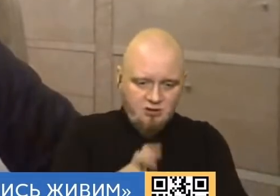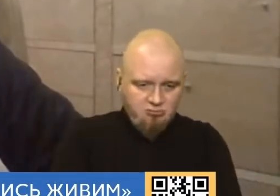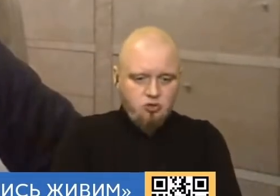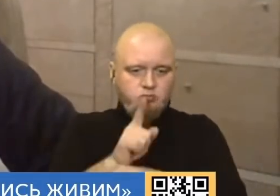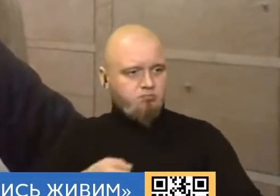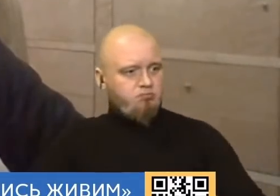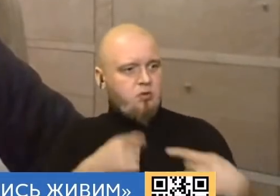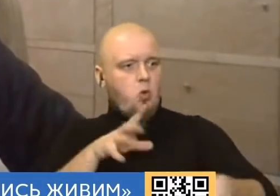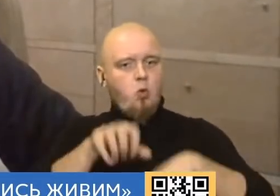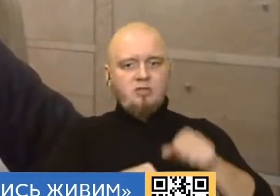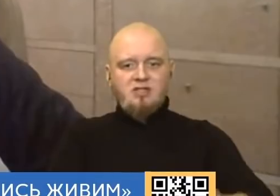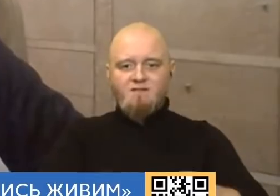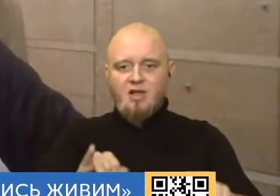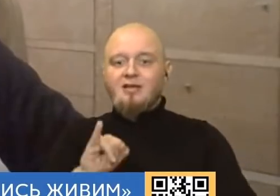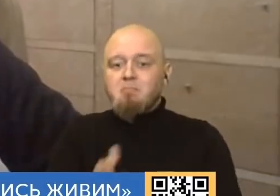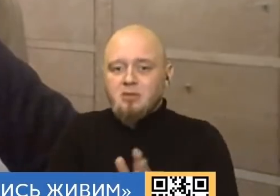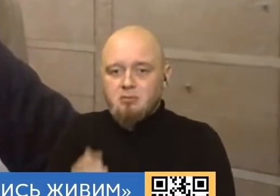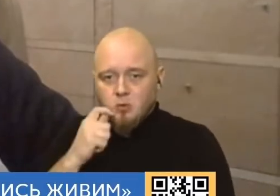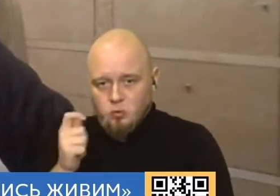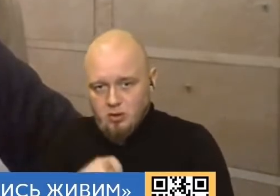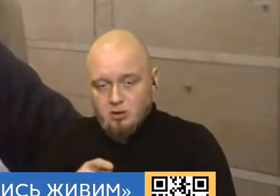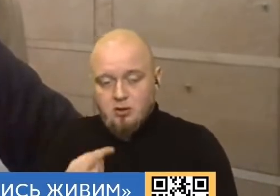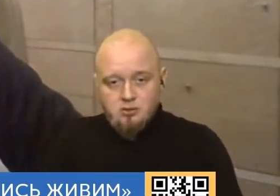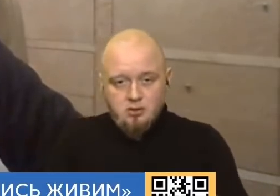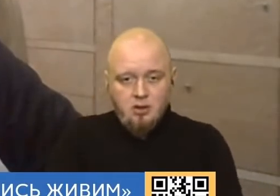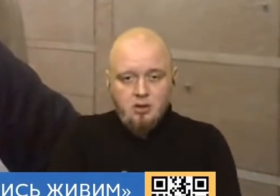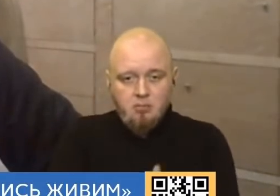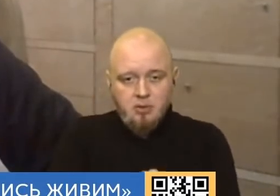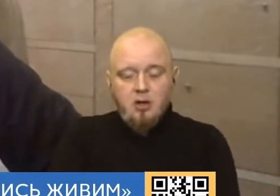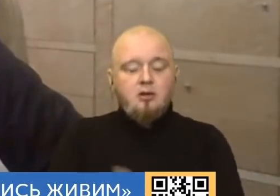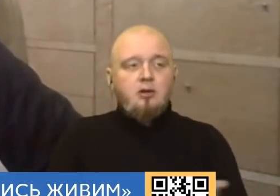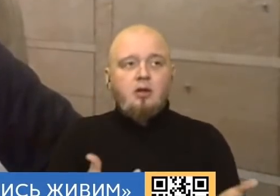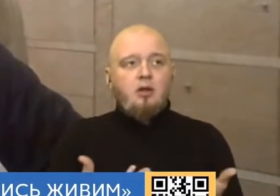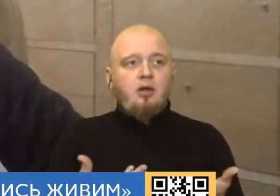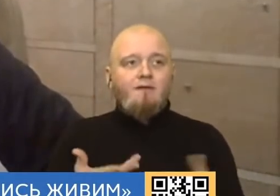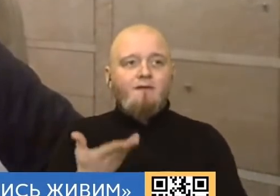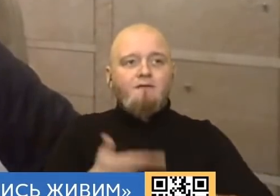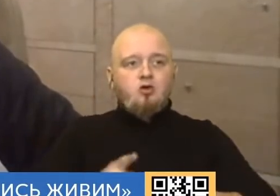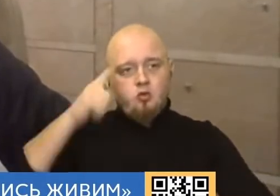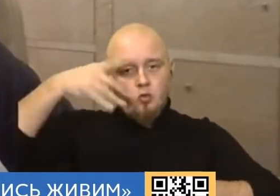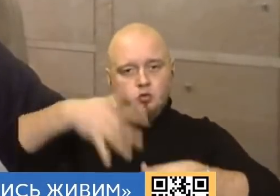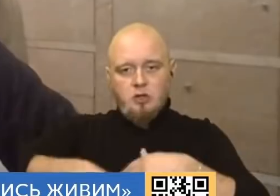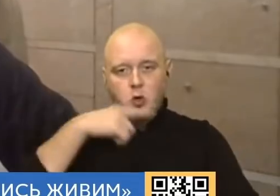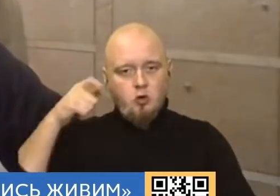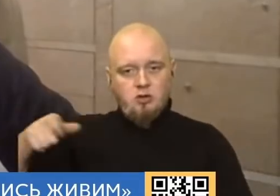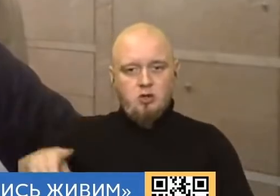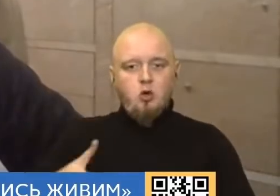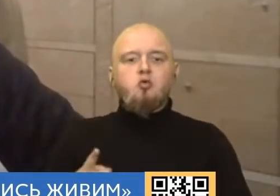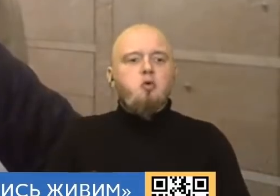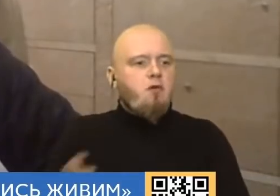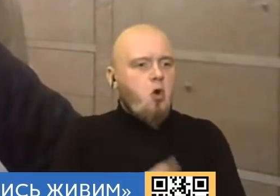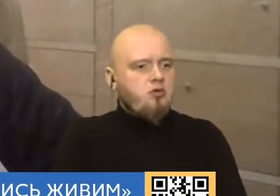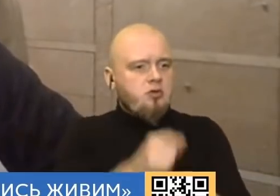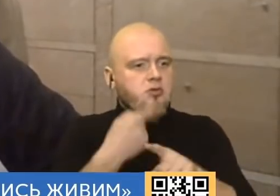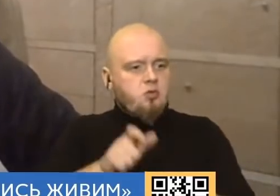владі і підтримати Україну. Це такий приклад, яким не важко розуміти росіянам. Чому виходять